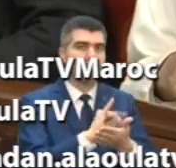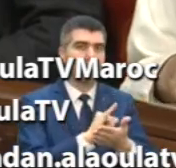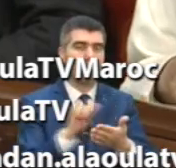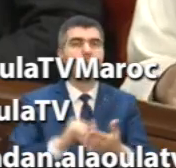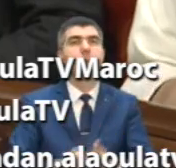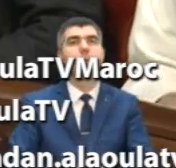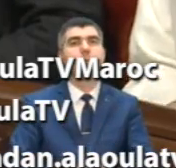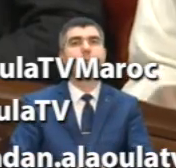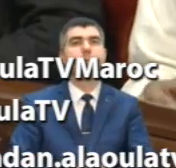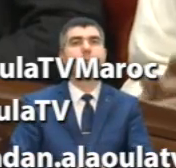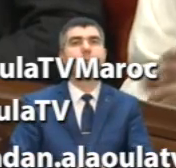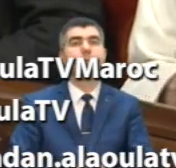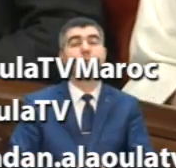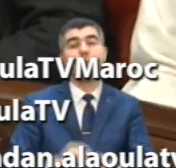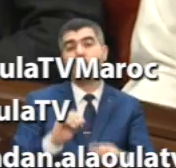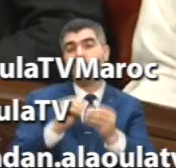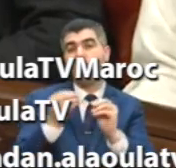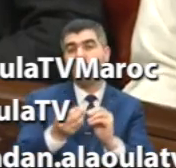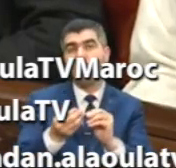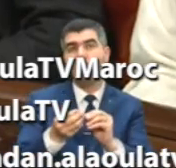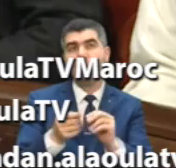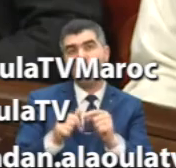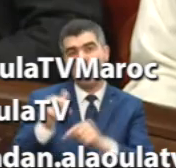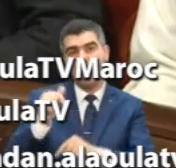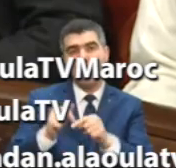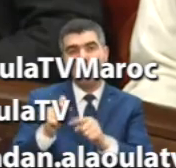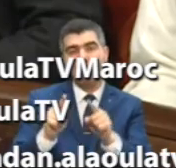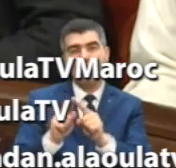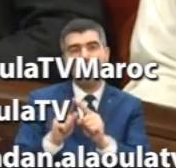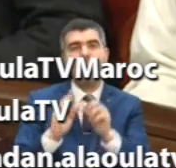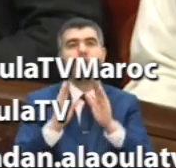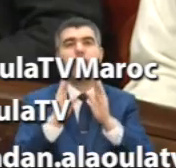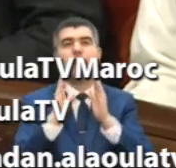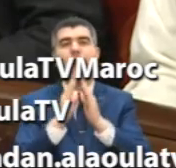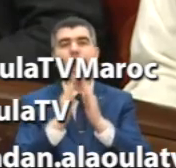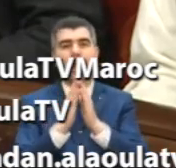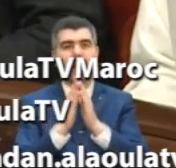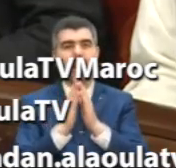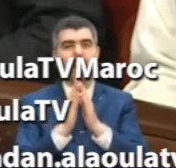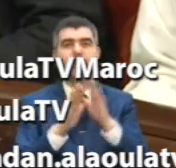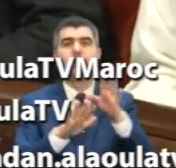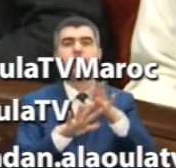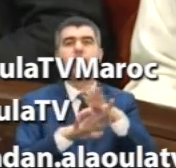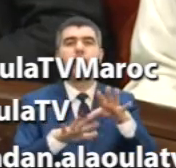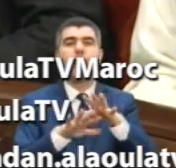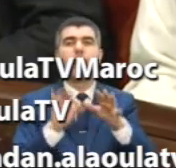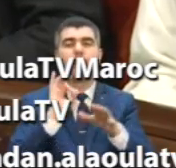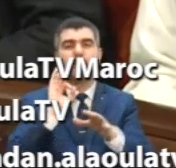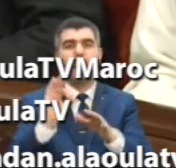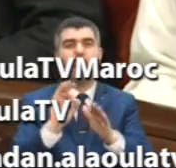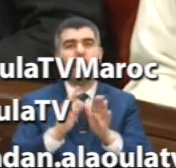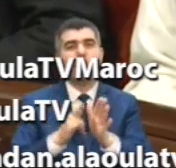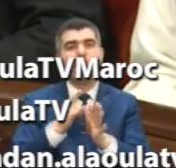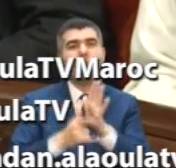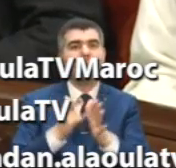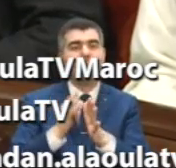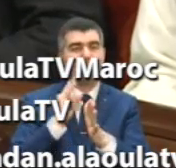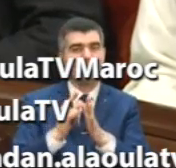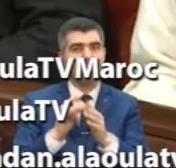الصحيه. كاين اشكال في بعض ما هو سكن اجتماعي، واقول سكن اجتماعي اللي هو مخصص لهذه الفئه،